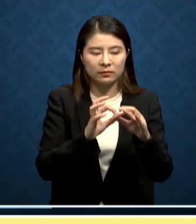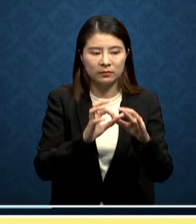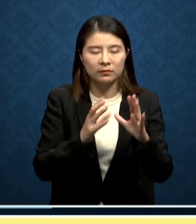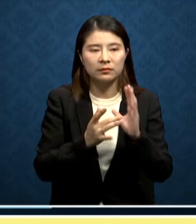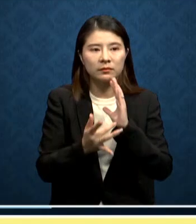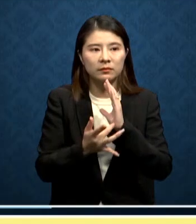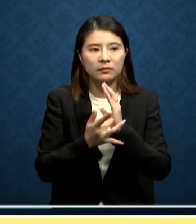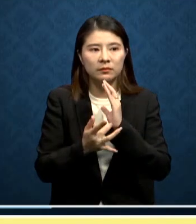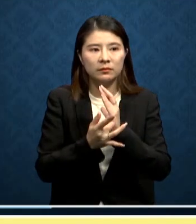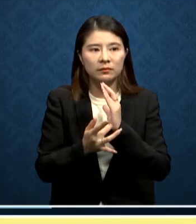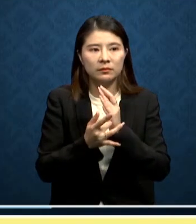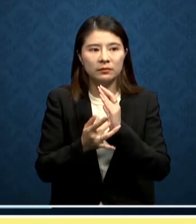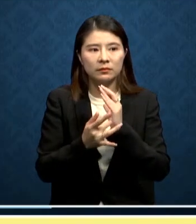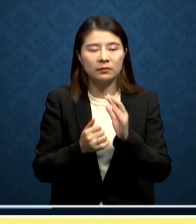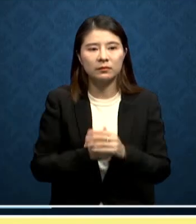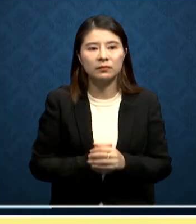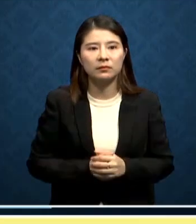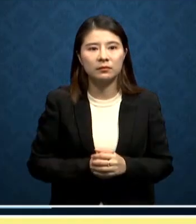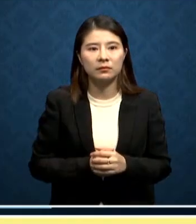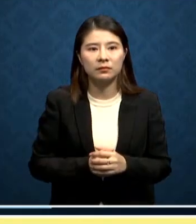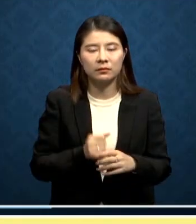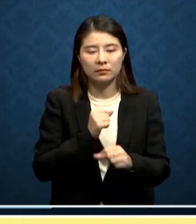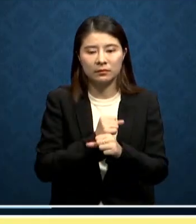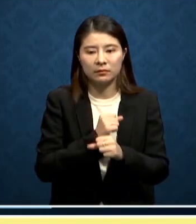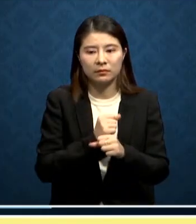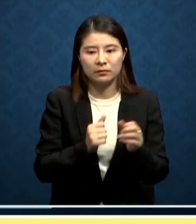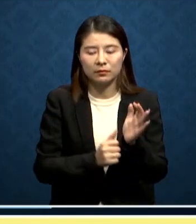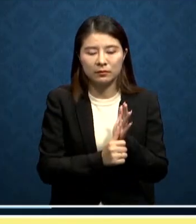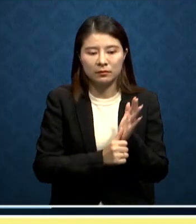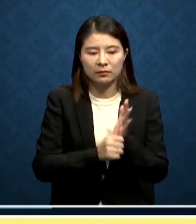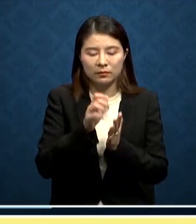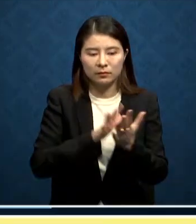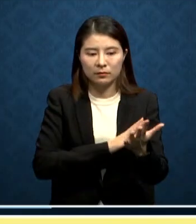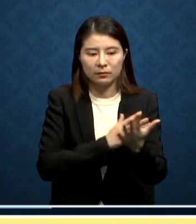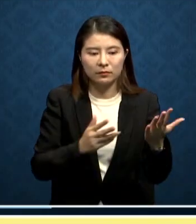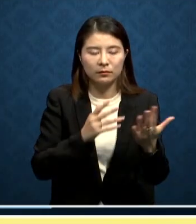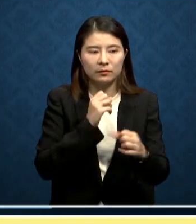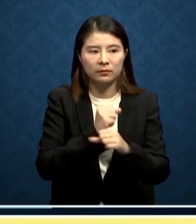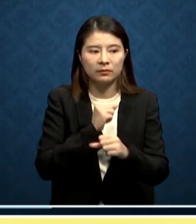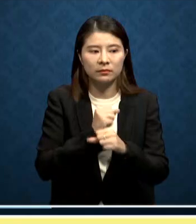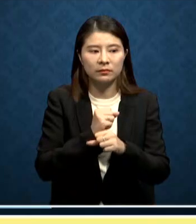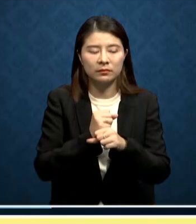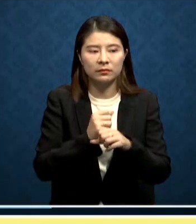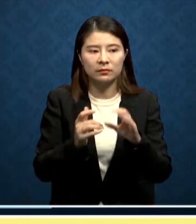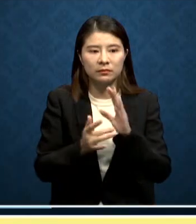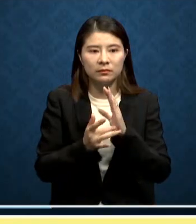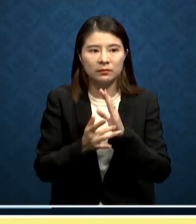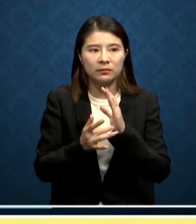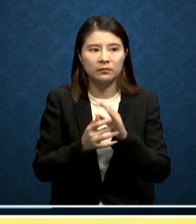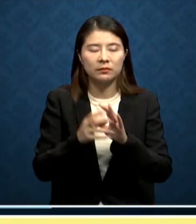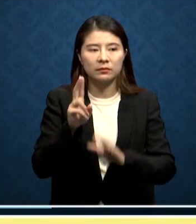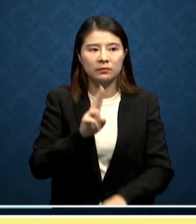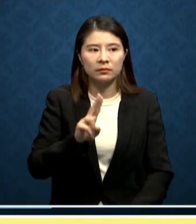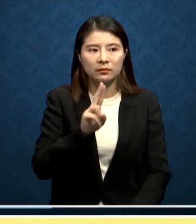เทคโนโลยีนะท่านจะสามารถเพิ่มแผนงานที่เกี่ยวกับการนำเทคโนโลยีมา